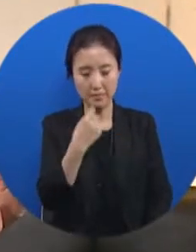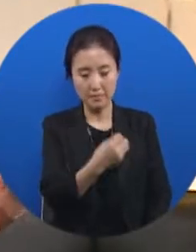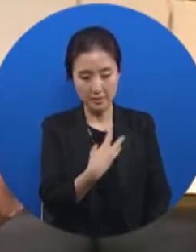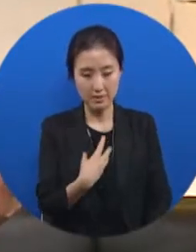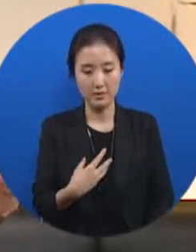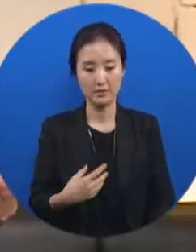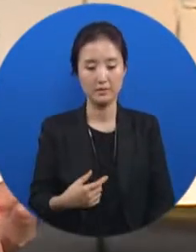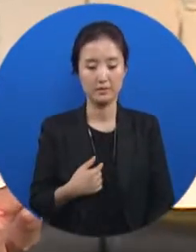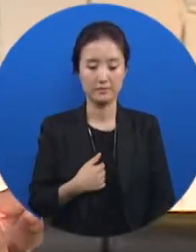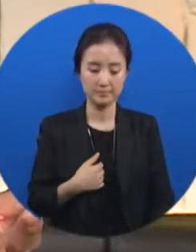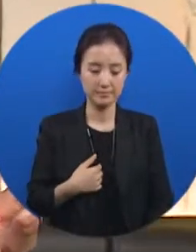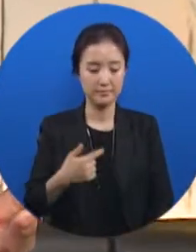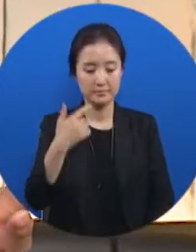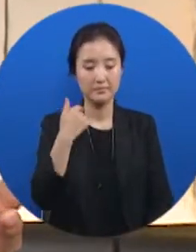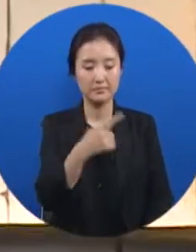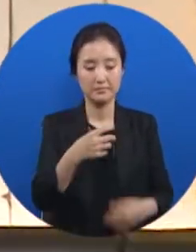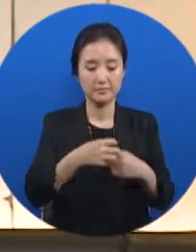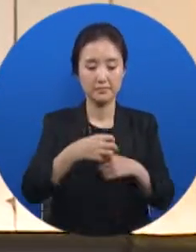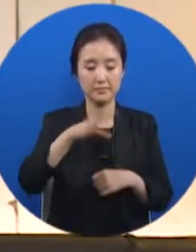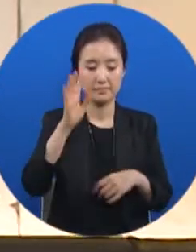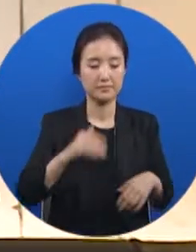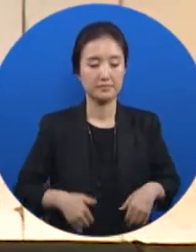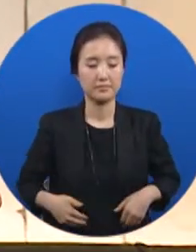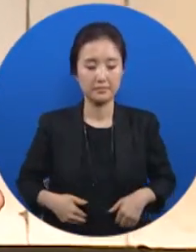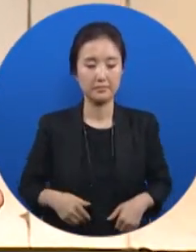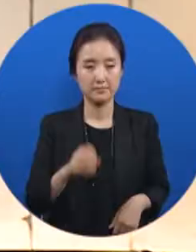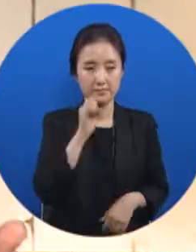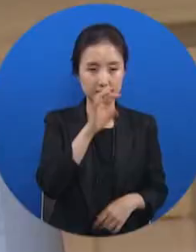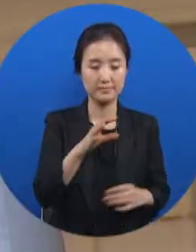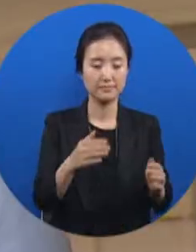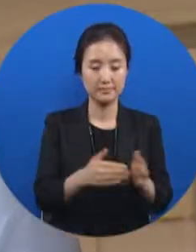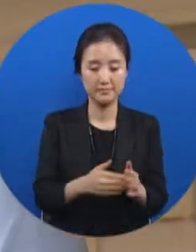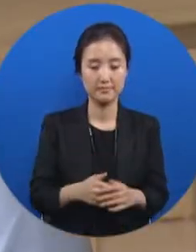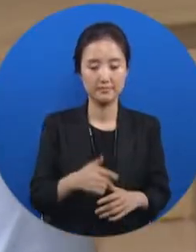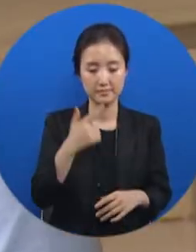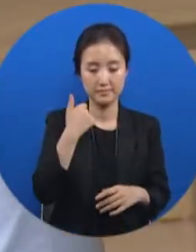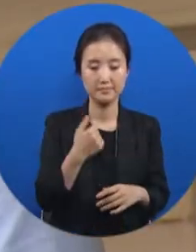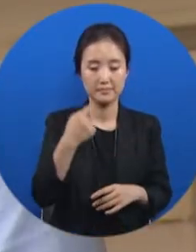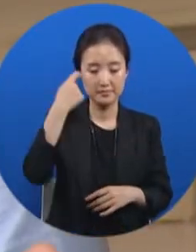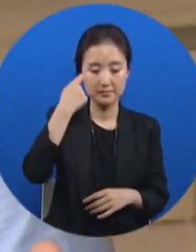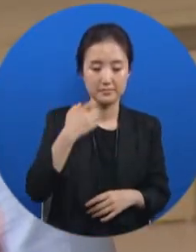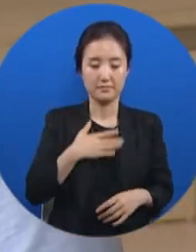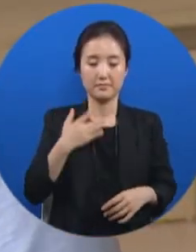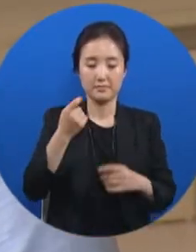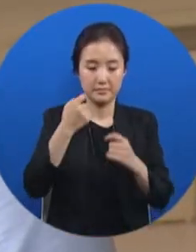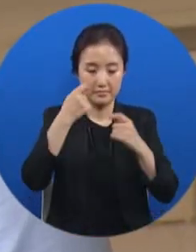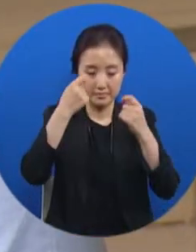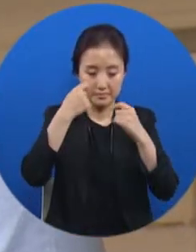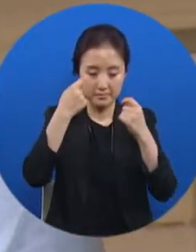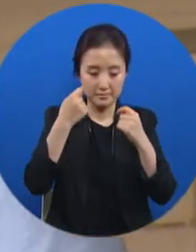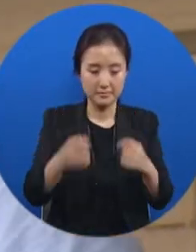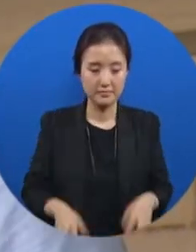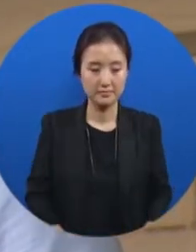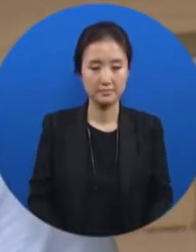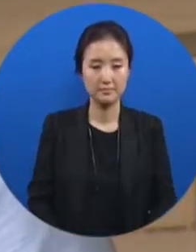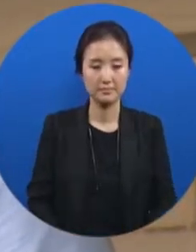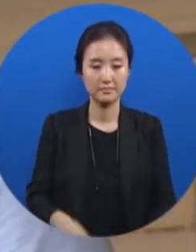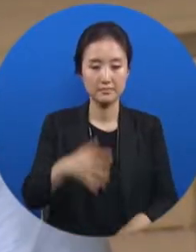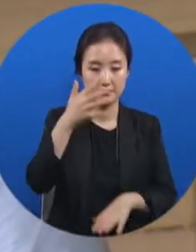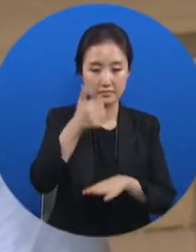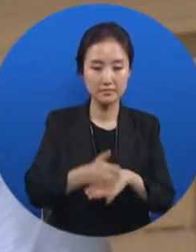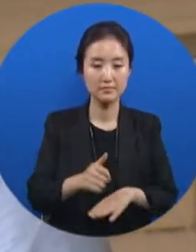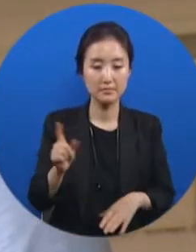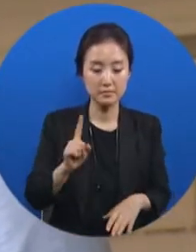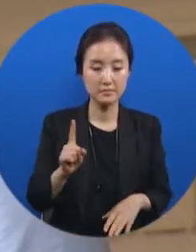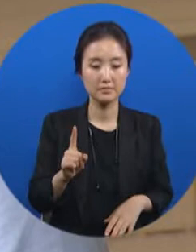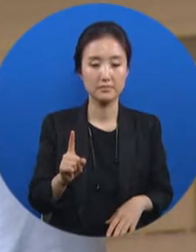돼. 따라가시는 거 보니까 느낌은 나오신 거야. 살짝 우시더라고. 가셔서 보니까 말기예요.